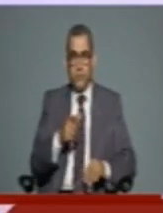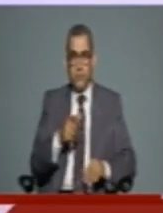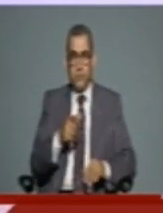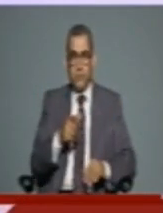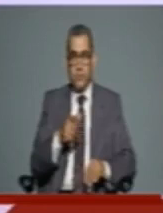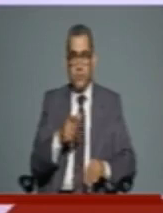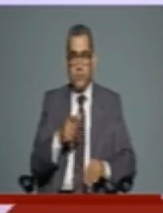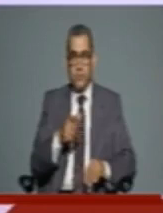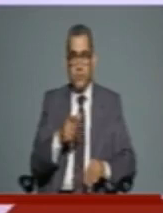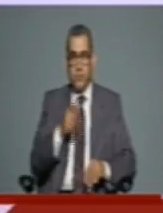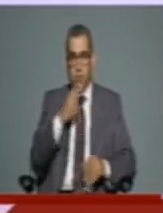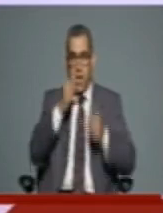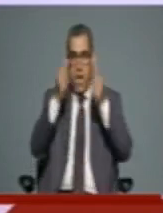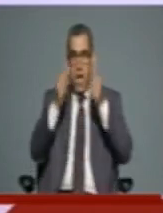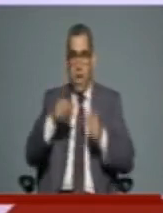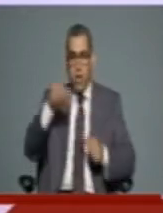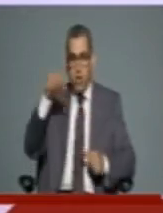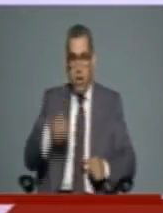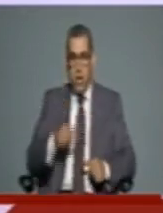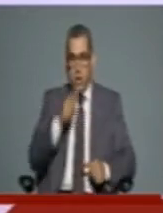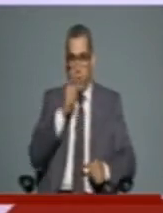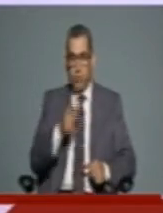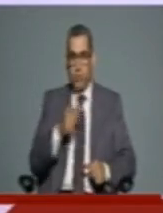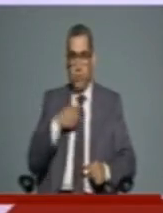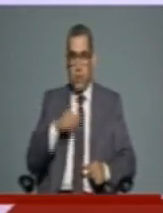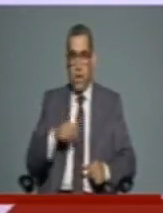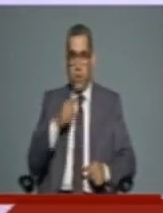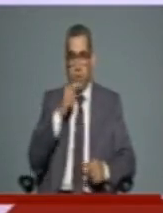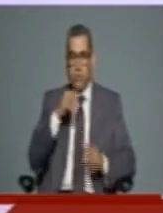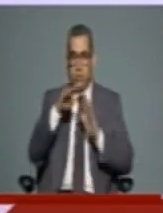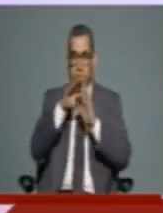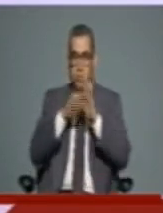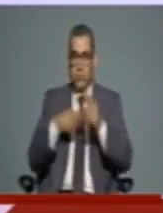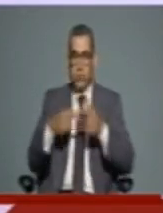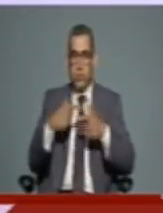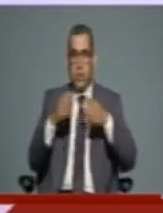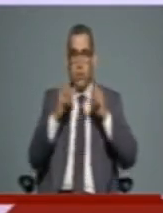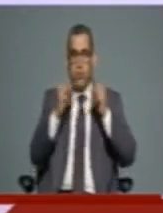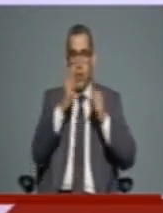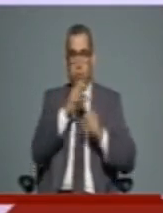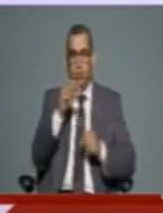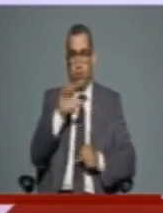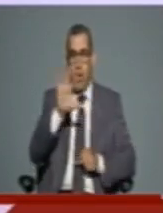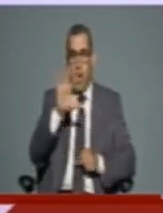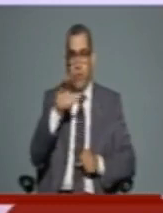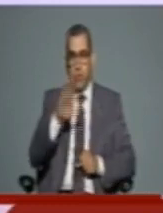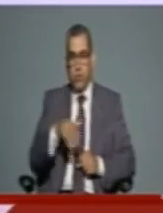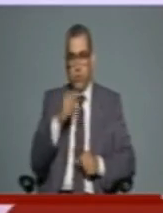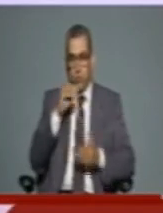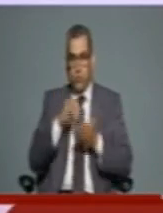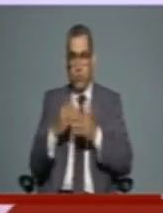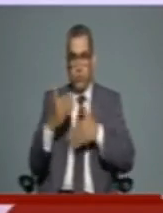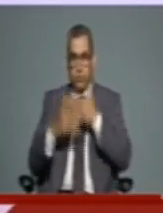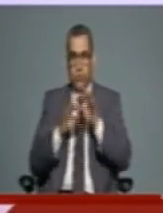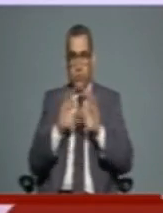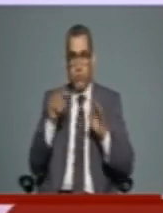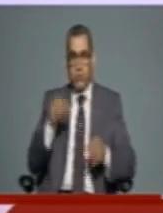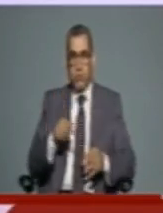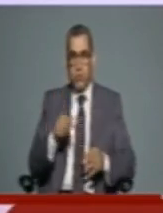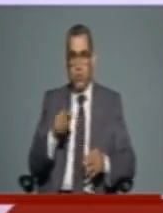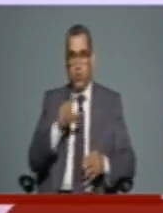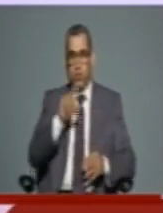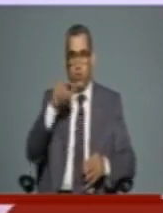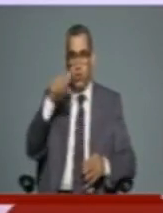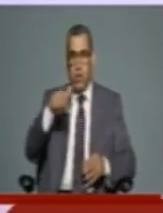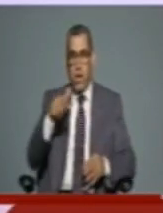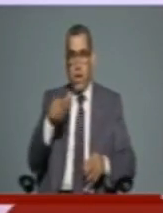أعلن النهاردة وإحنا واقفين عندنا احتياطي استراتيجي 5 شهور من القمح، عندنا 6 شهور على